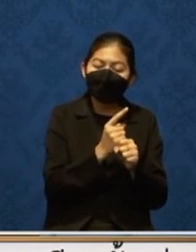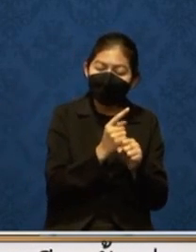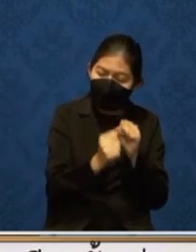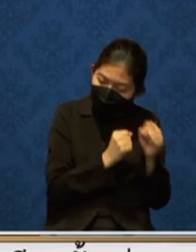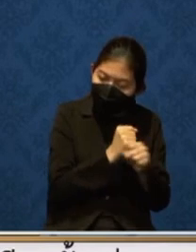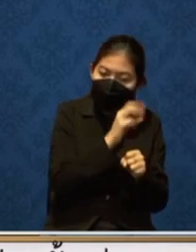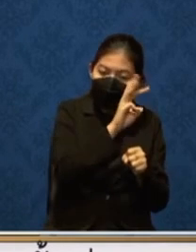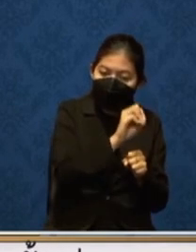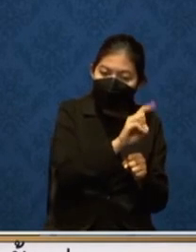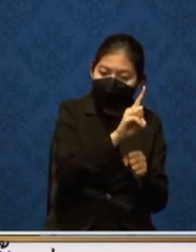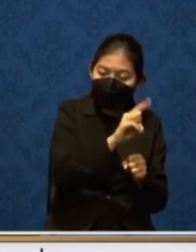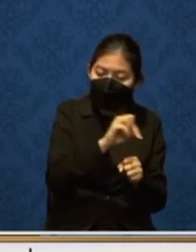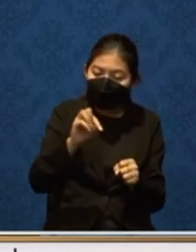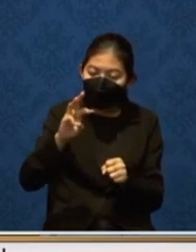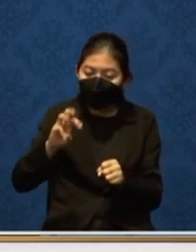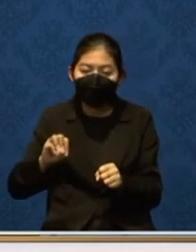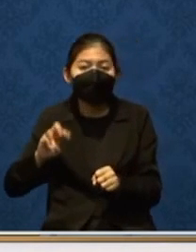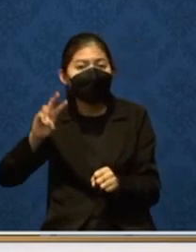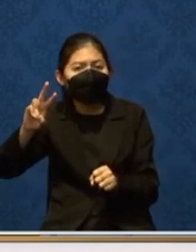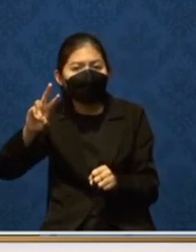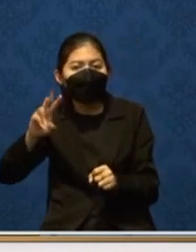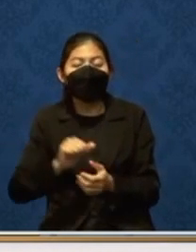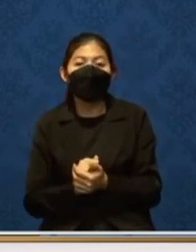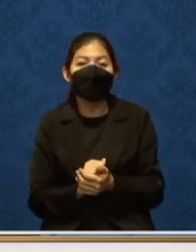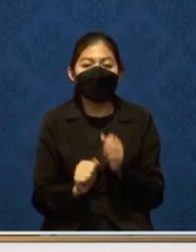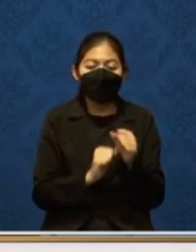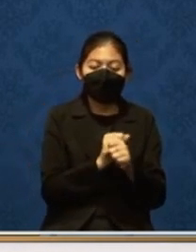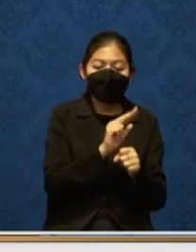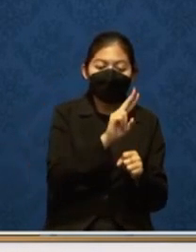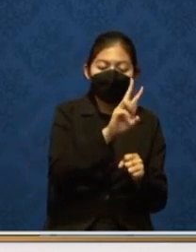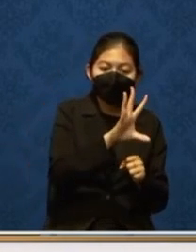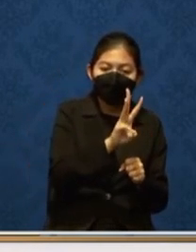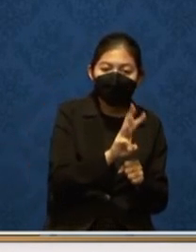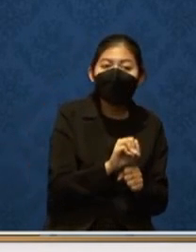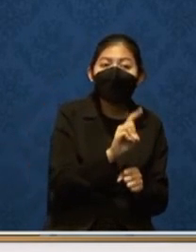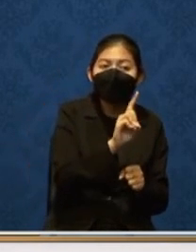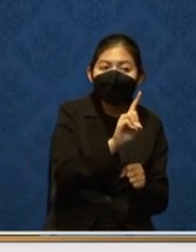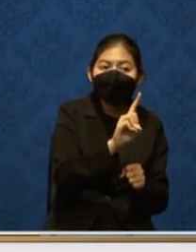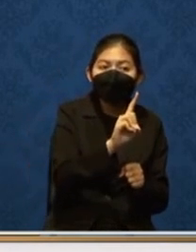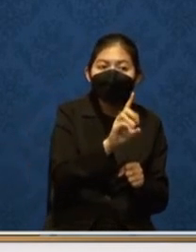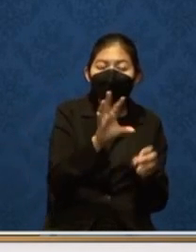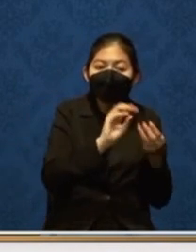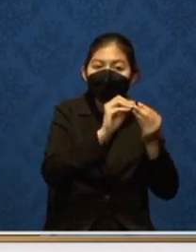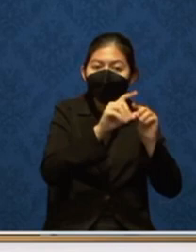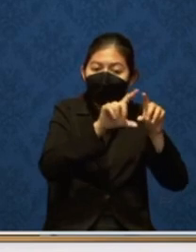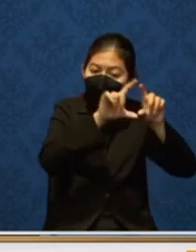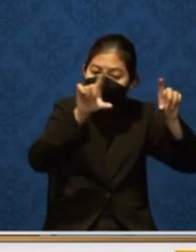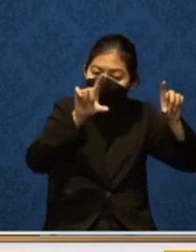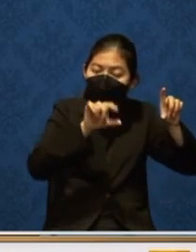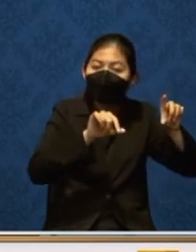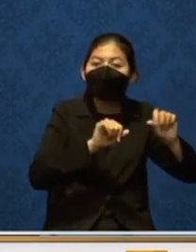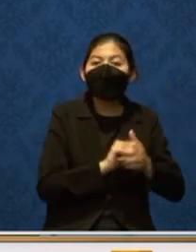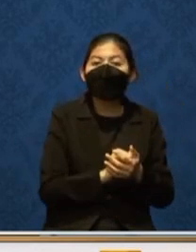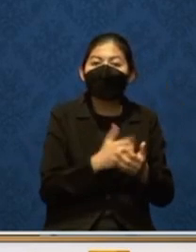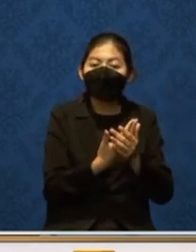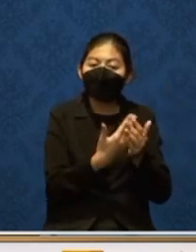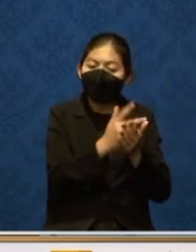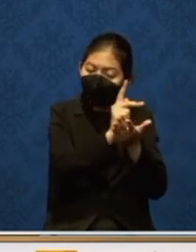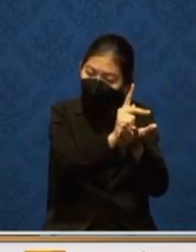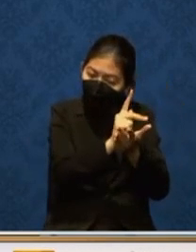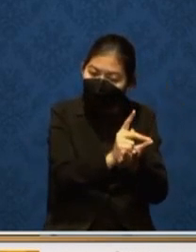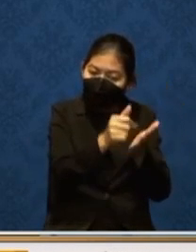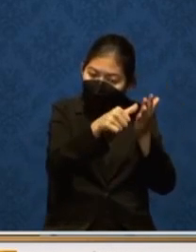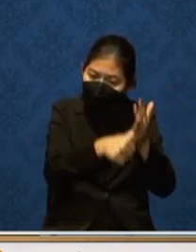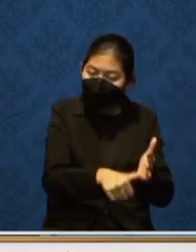ั ในงบดุเราจะพบว่า ในปี 56-62 ตัวเลขขวาสุนะครับบริษทศิลาชัยเป็นนี่เงินกู้ระยะยาว